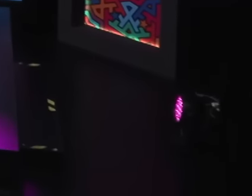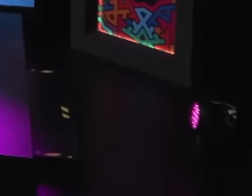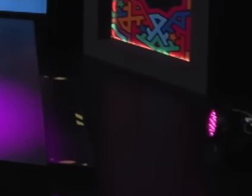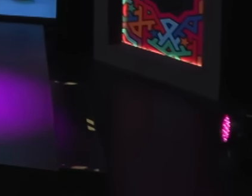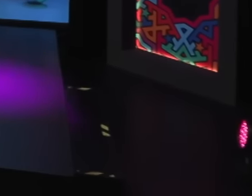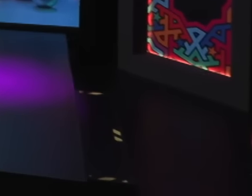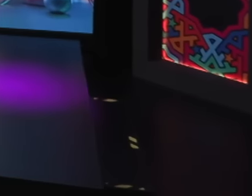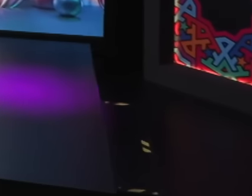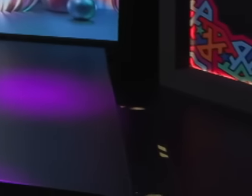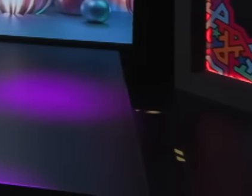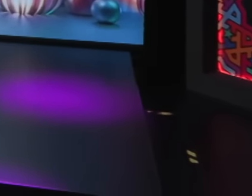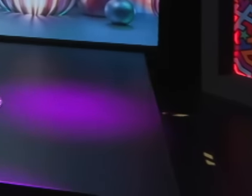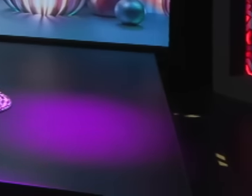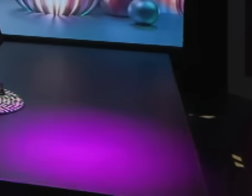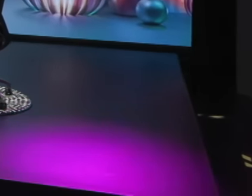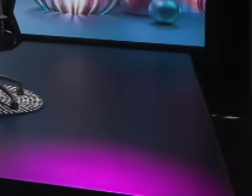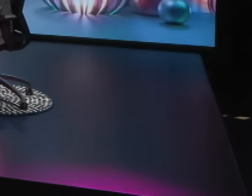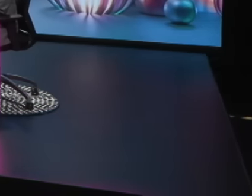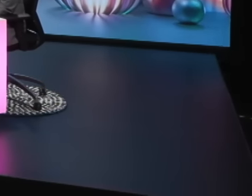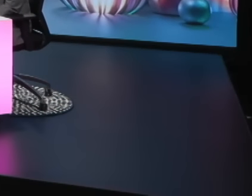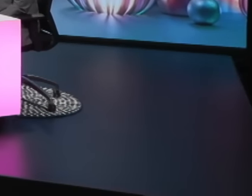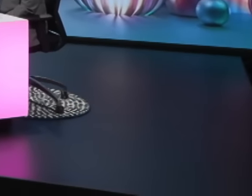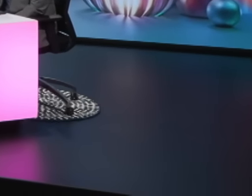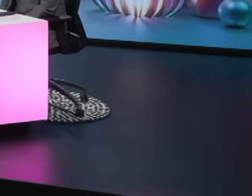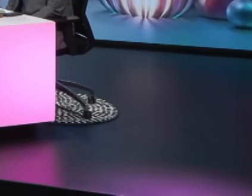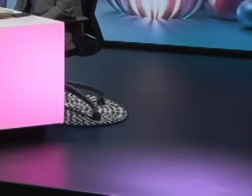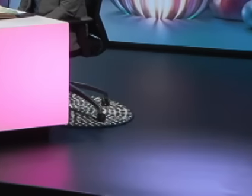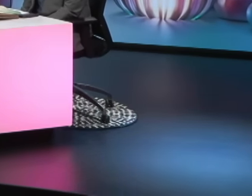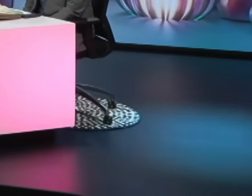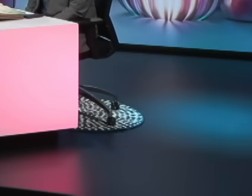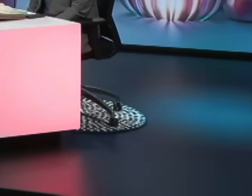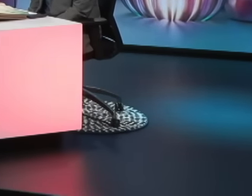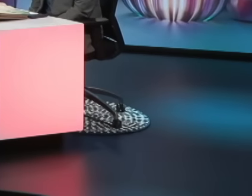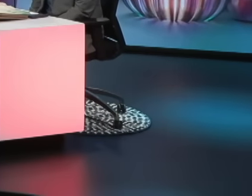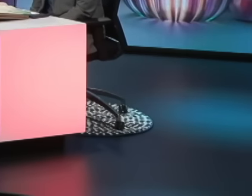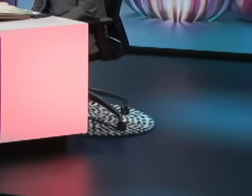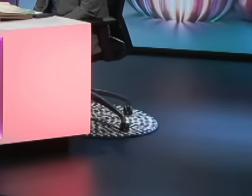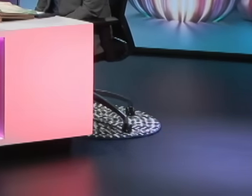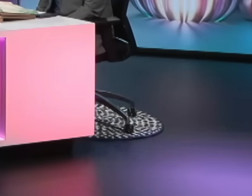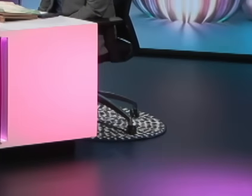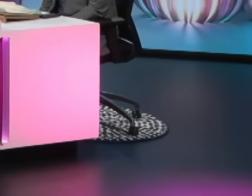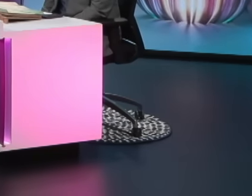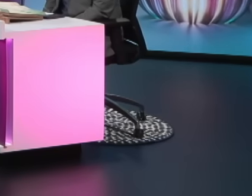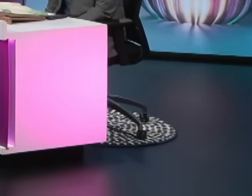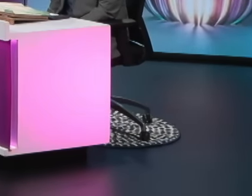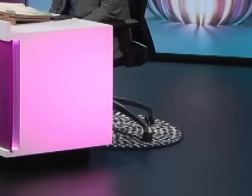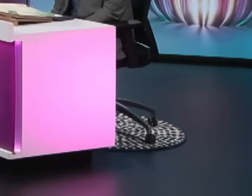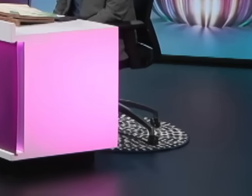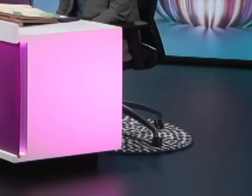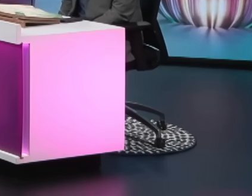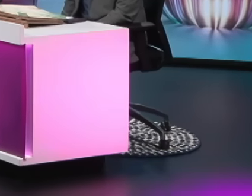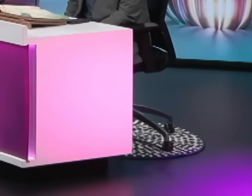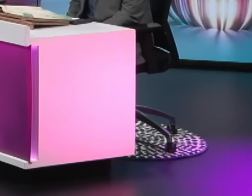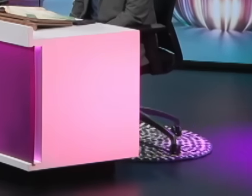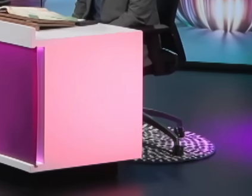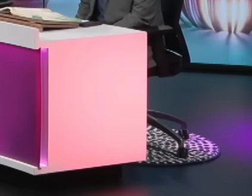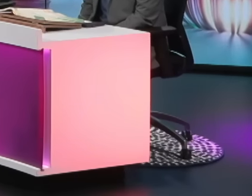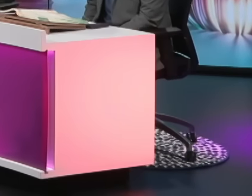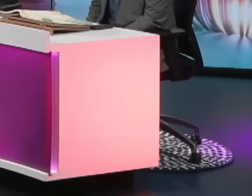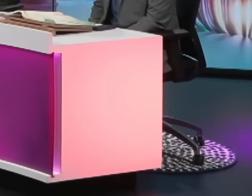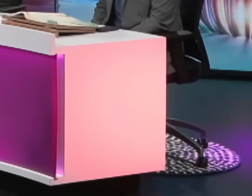Antara perkara yang menjadi cabaran bagi memastikan suatu pasukan itu terus berjaya ialah bagaimana untuk menguruskan